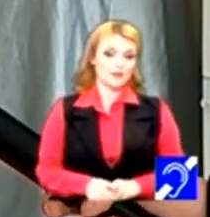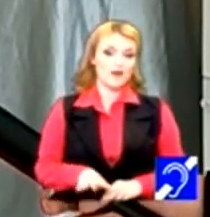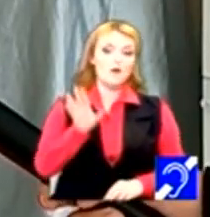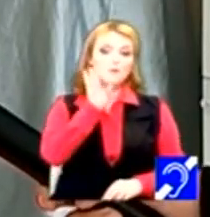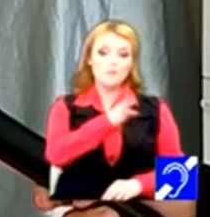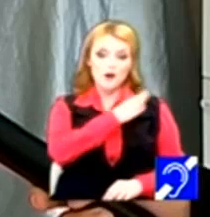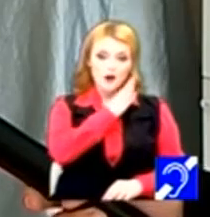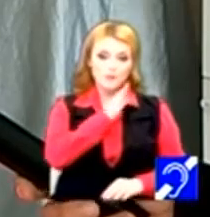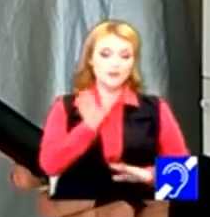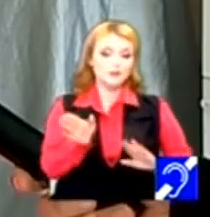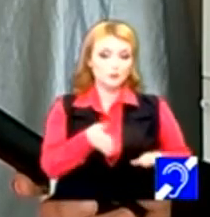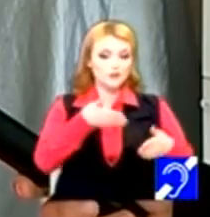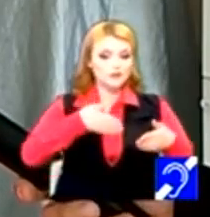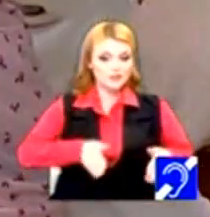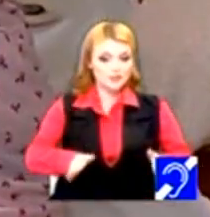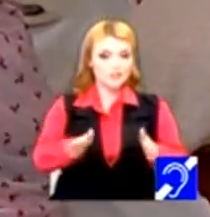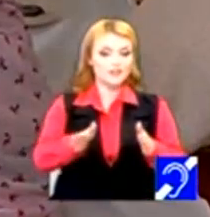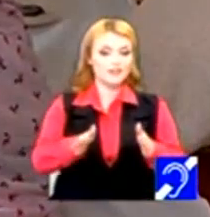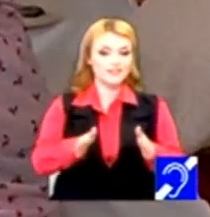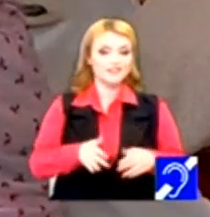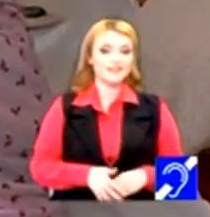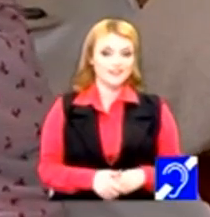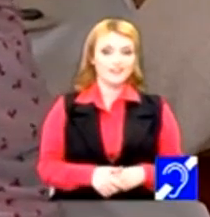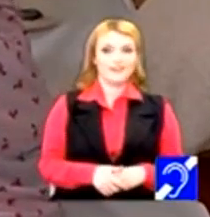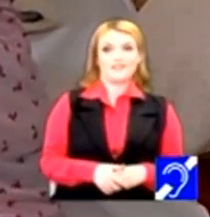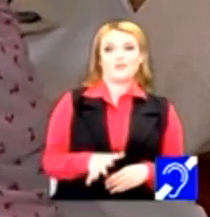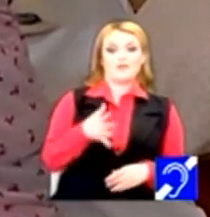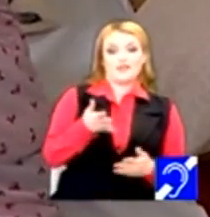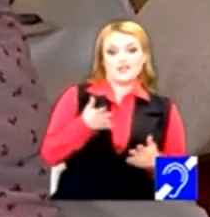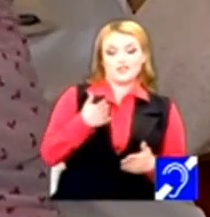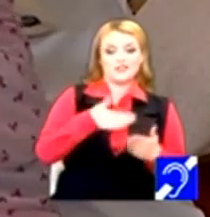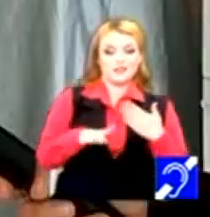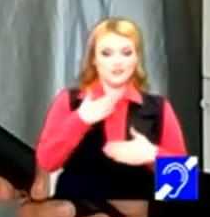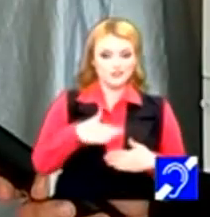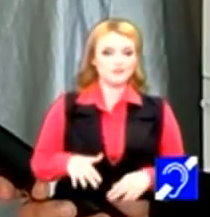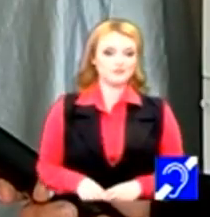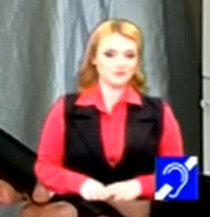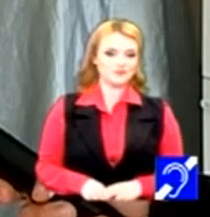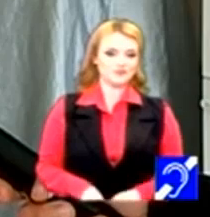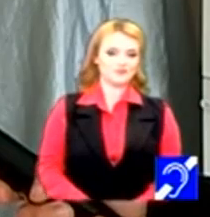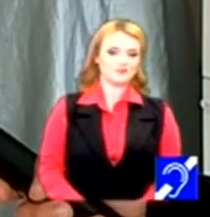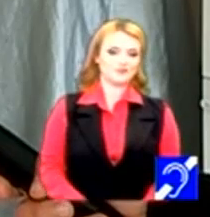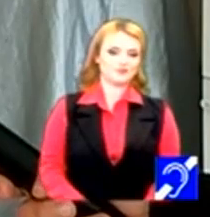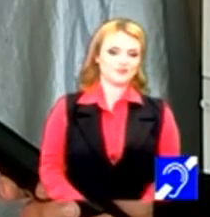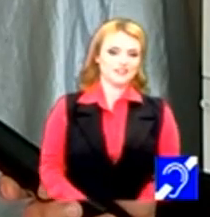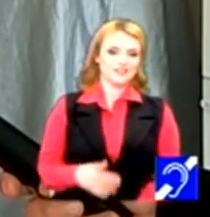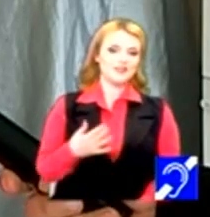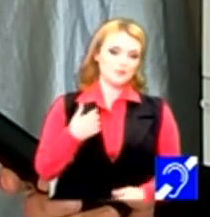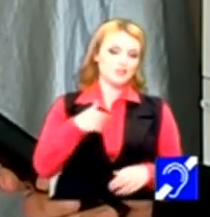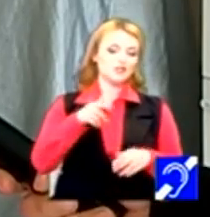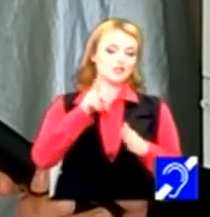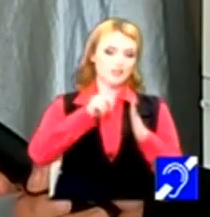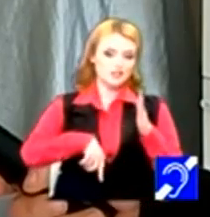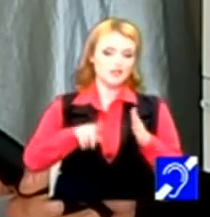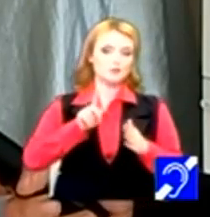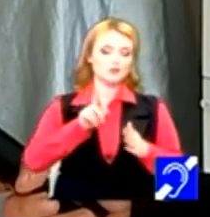Pacientele după renovare s-au pus accent pe asta și avem mai multe nașteri pe timpul